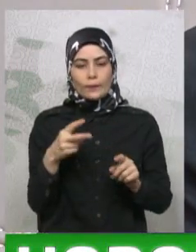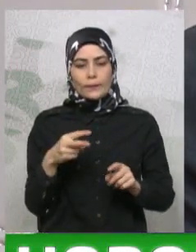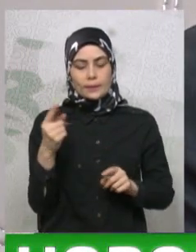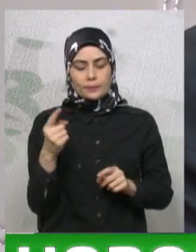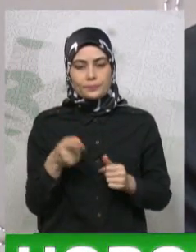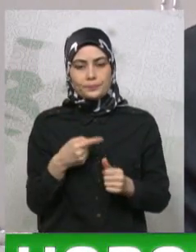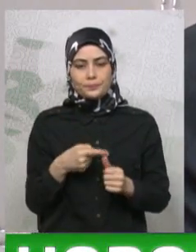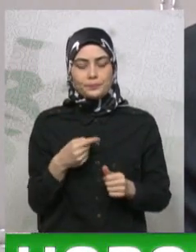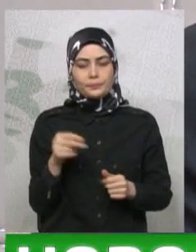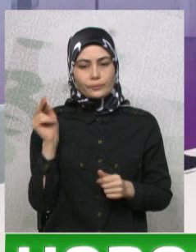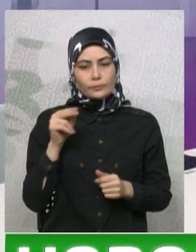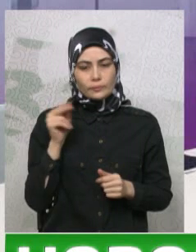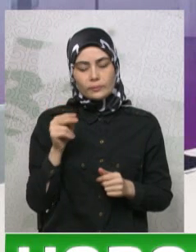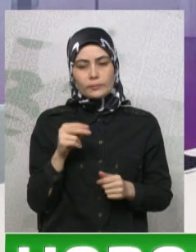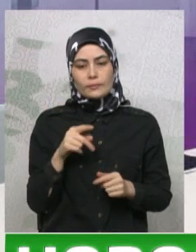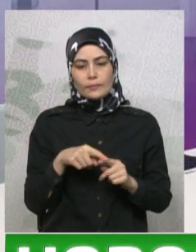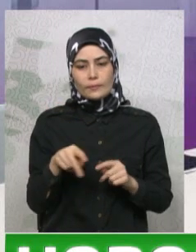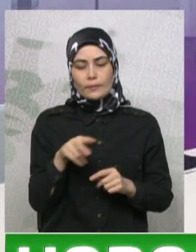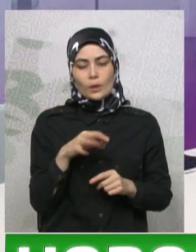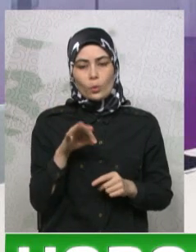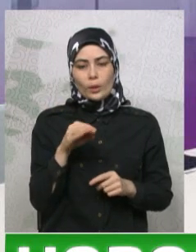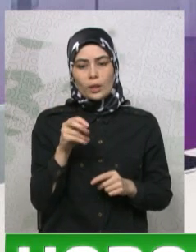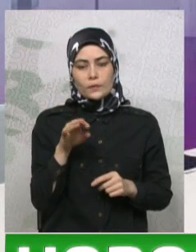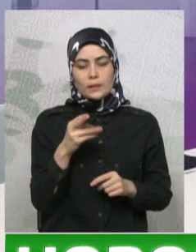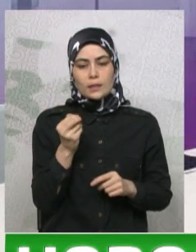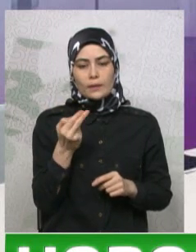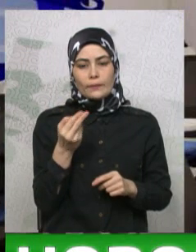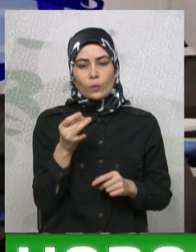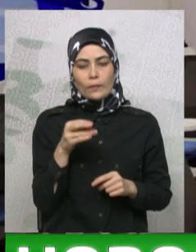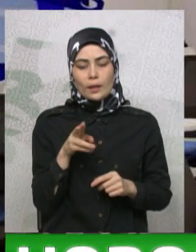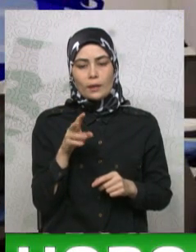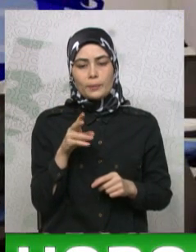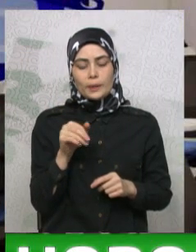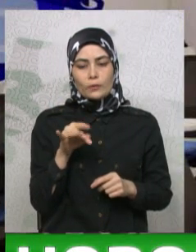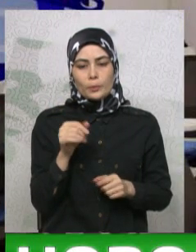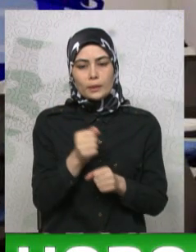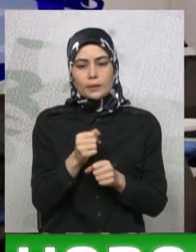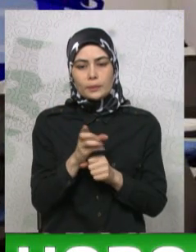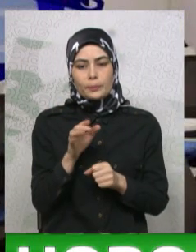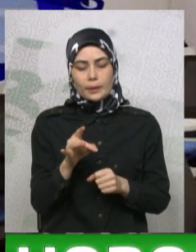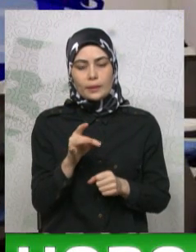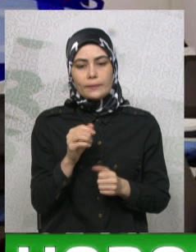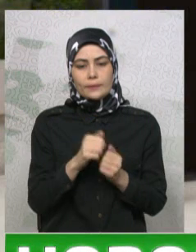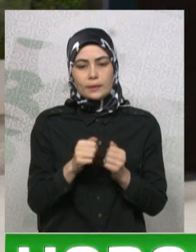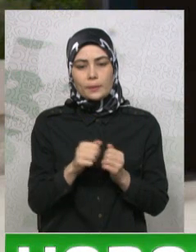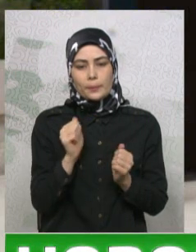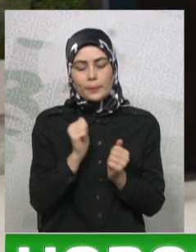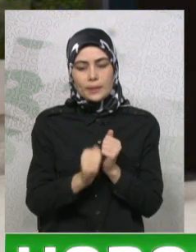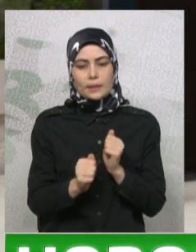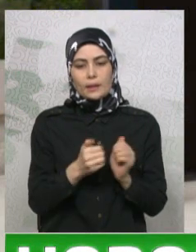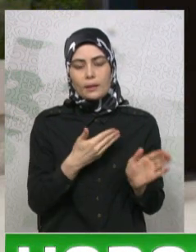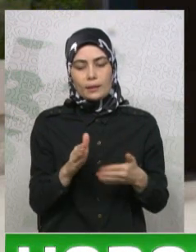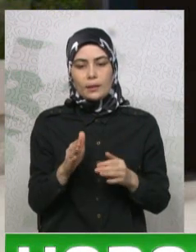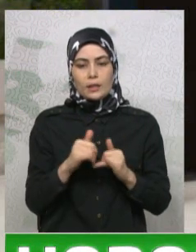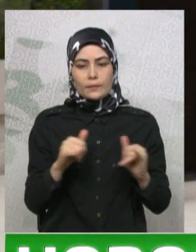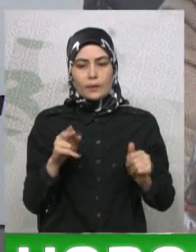21». Обучение проходит на отечественной цифровой образовательной платформе, разработанной Сбером, с гибким и постоянно развивающимся